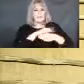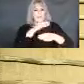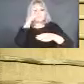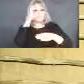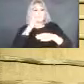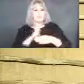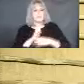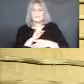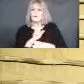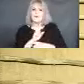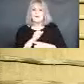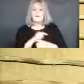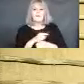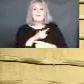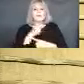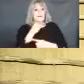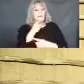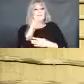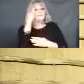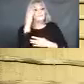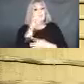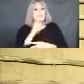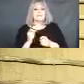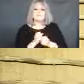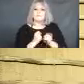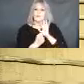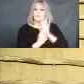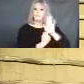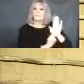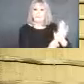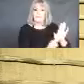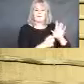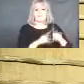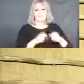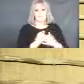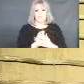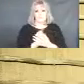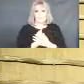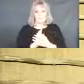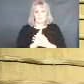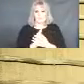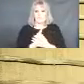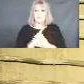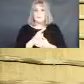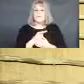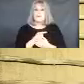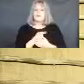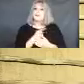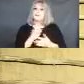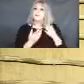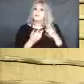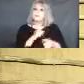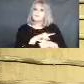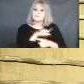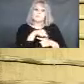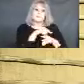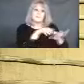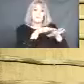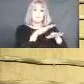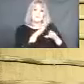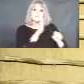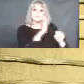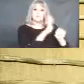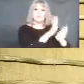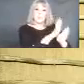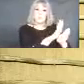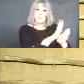Hulle stuur hulle toe uit die vergadering uit, en hulle hou 'n vergadering en sê, ons weet die teken plaasgevind, maar ons gaan hierdie mense moet stop,